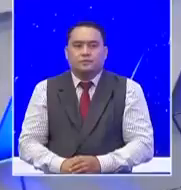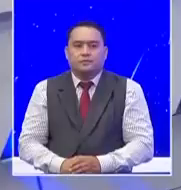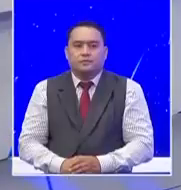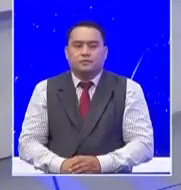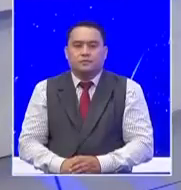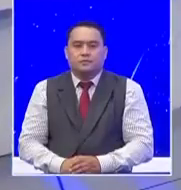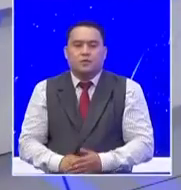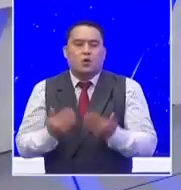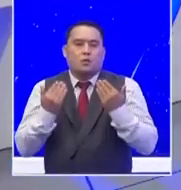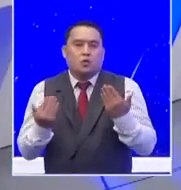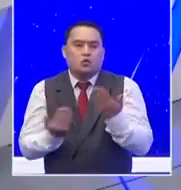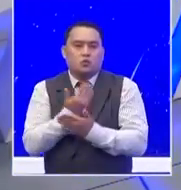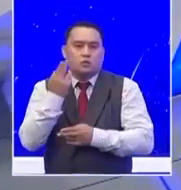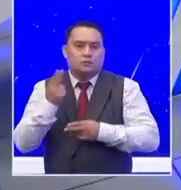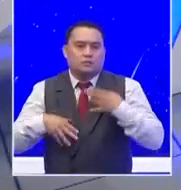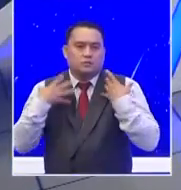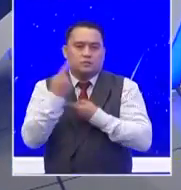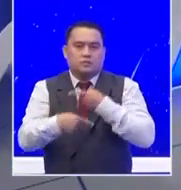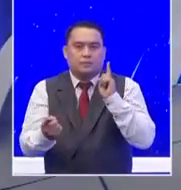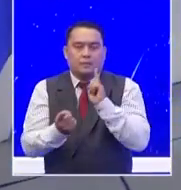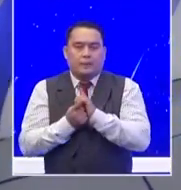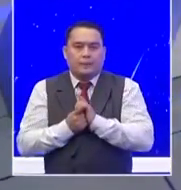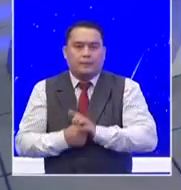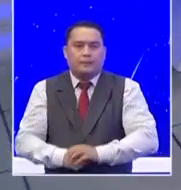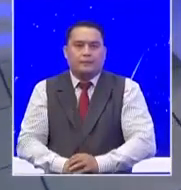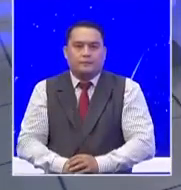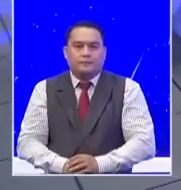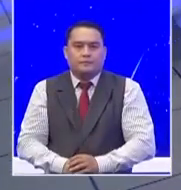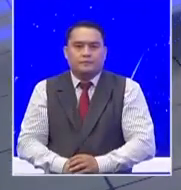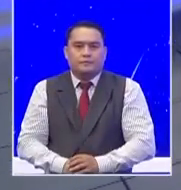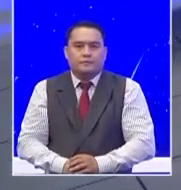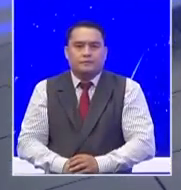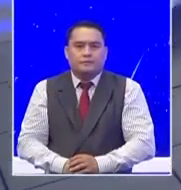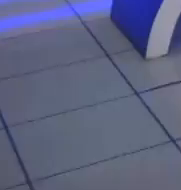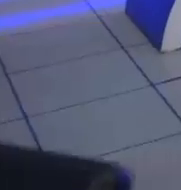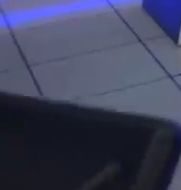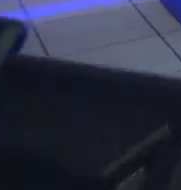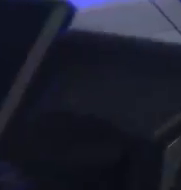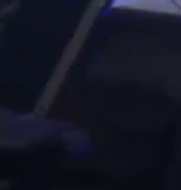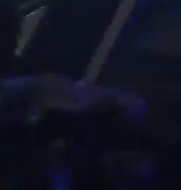Бүгінге келіп түскен ақпараттар легі осындай. Назарларыңызға рахмет. Амандықта жүздескенше.